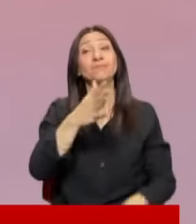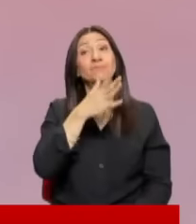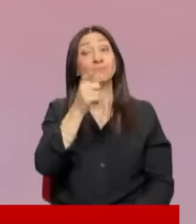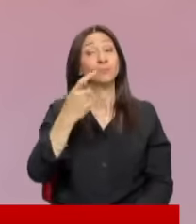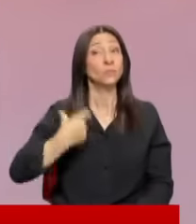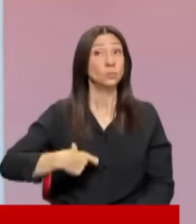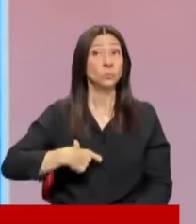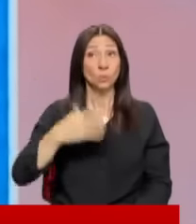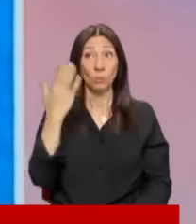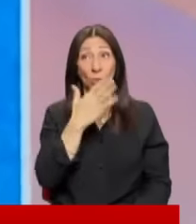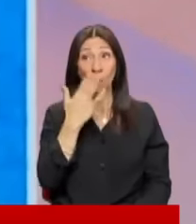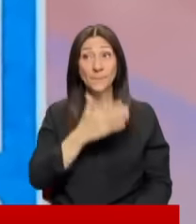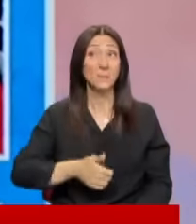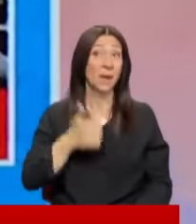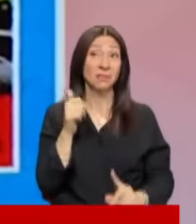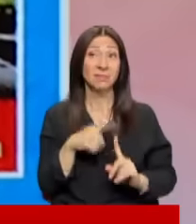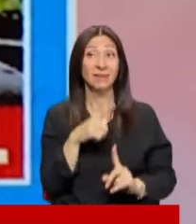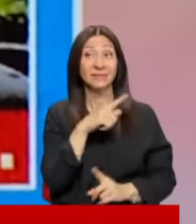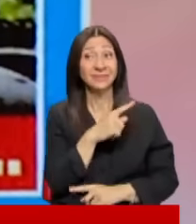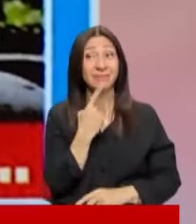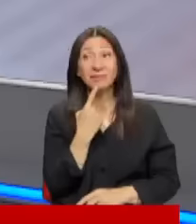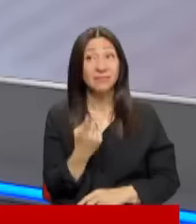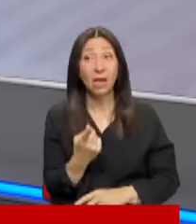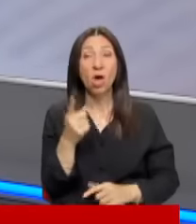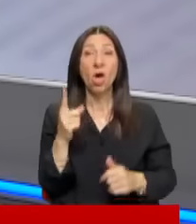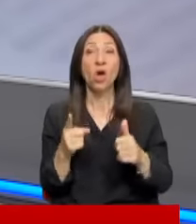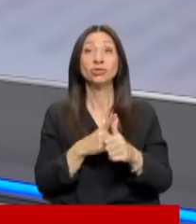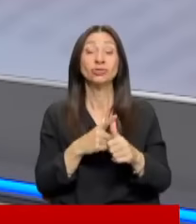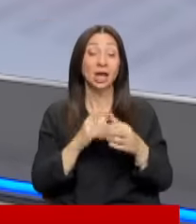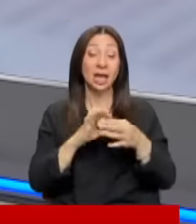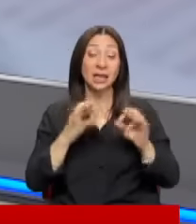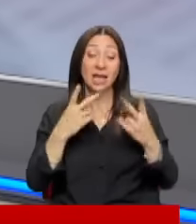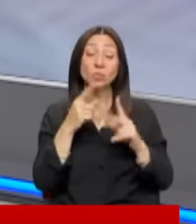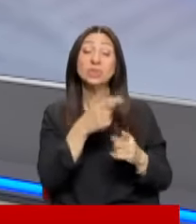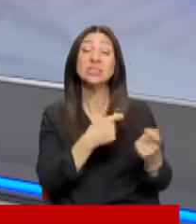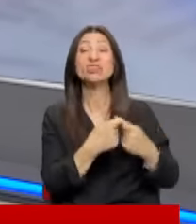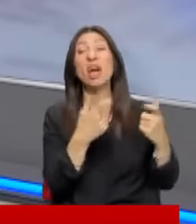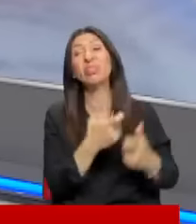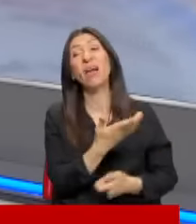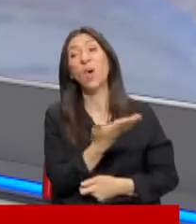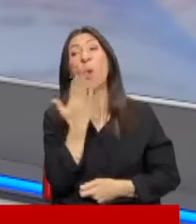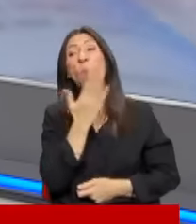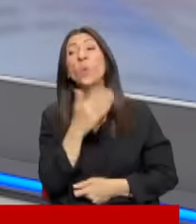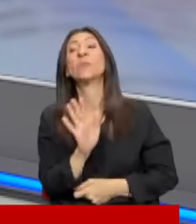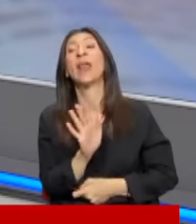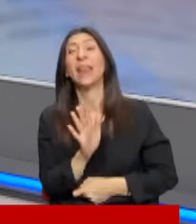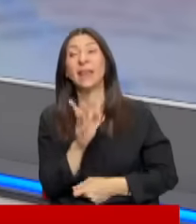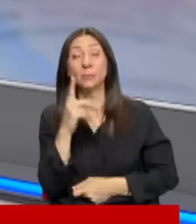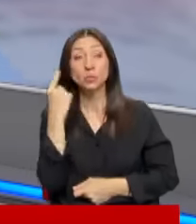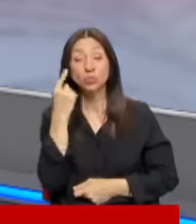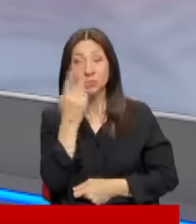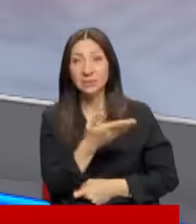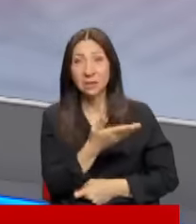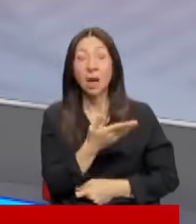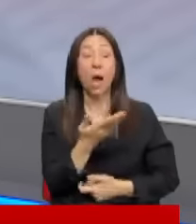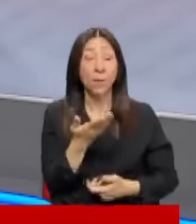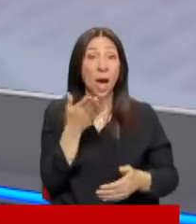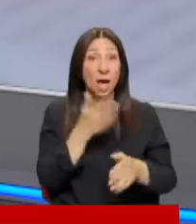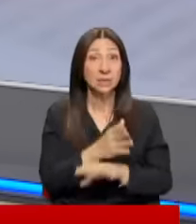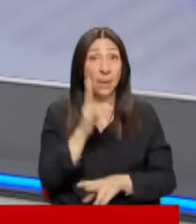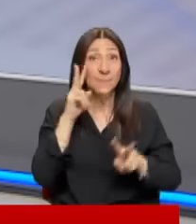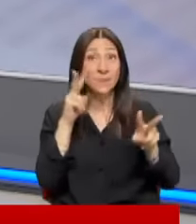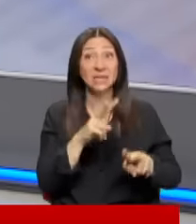özel okullarla ilgili Bakan Tekin'in öncelikli tanımlaması ticarethane olmaları üzerinden. Halbuki asıl